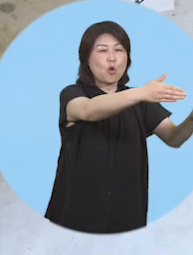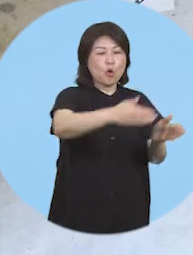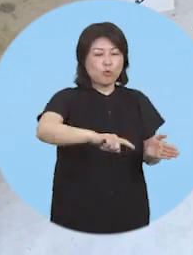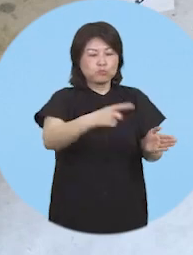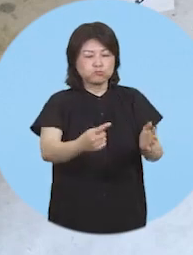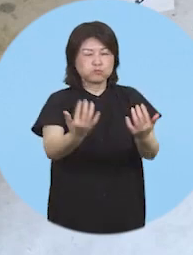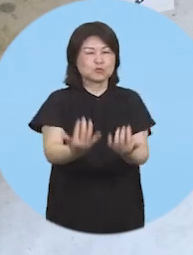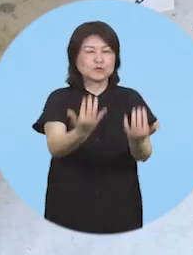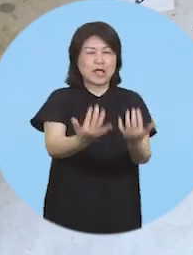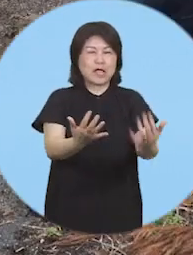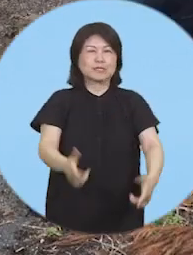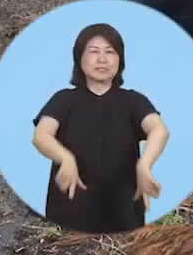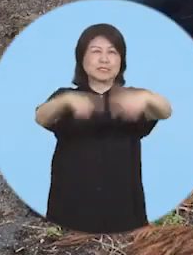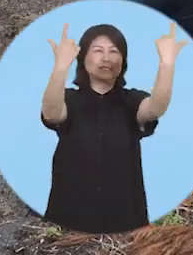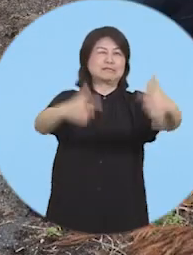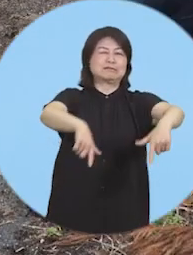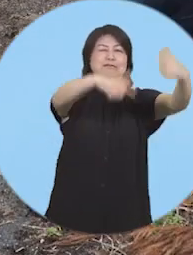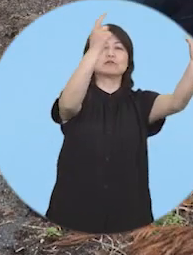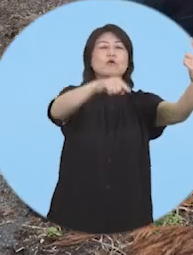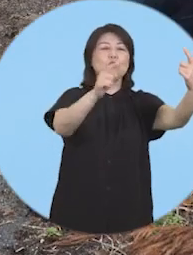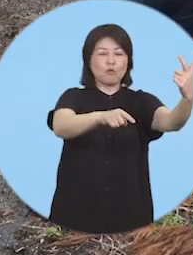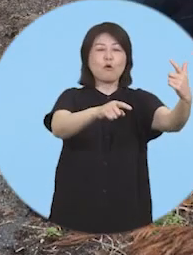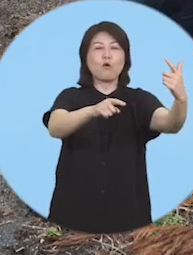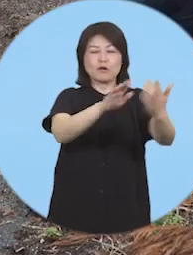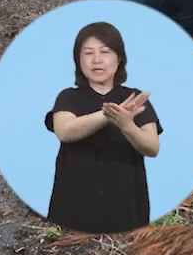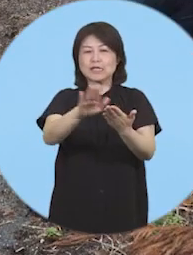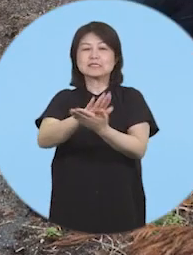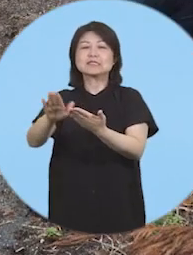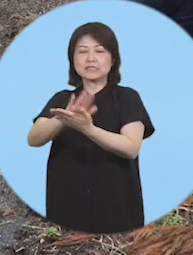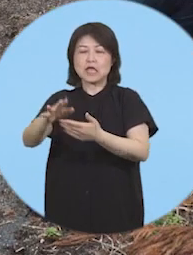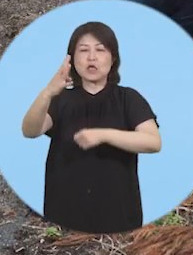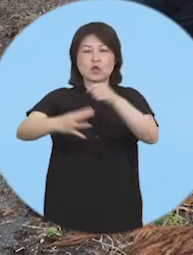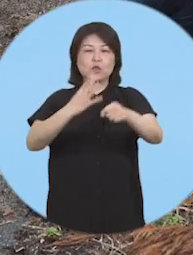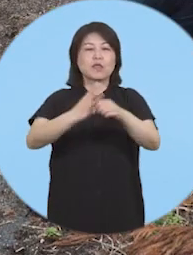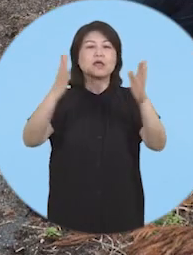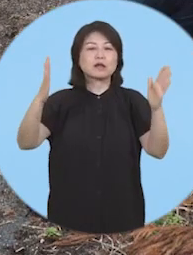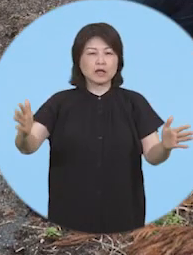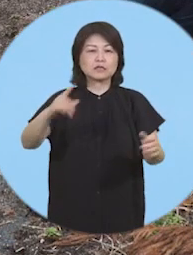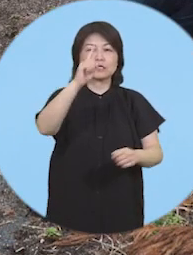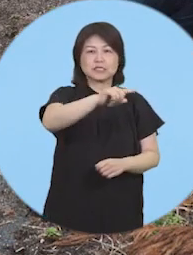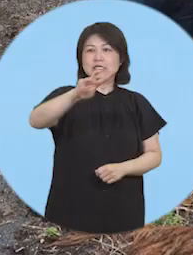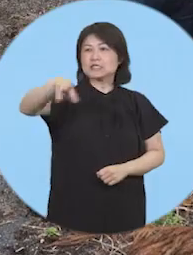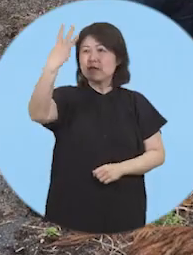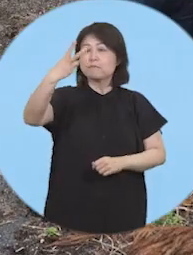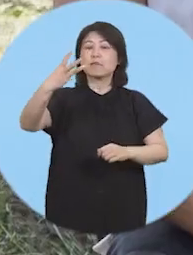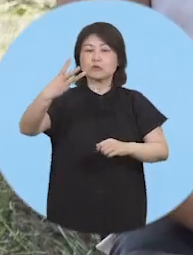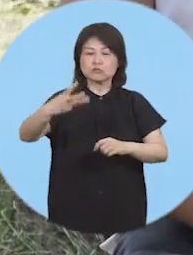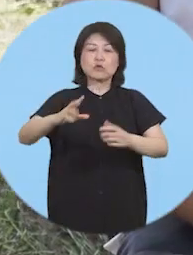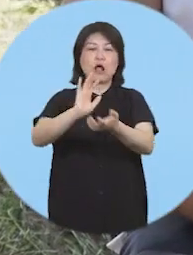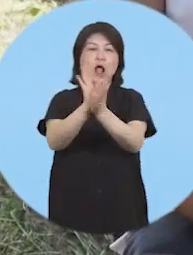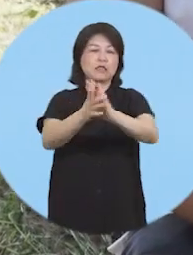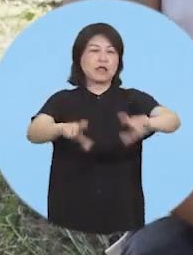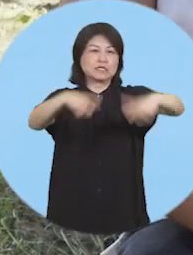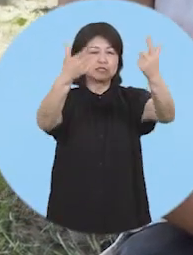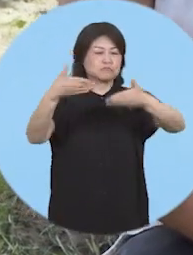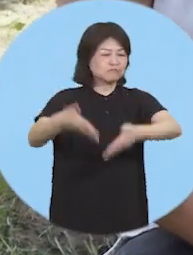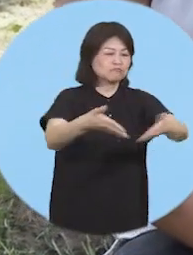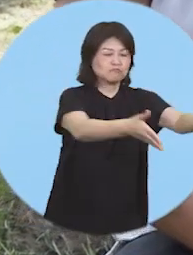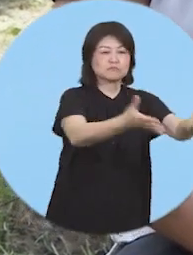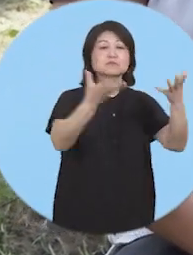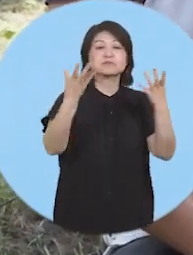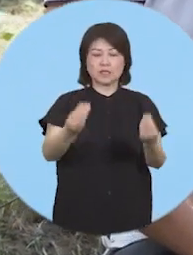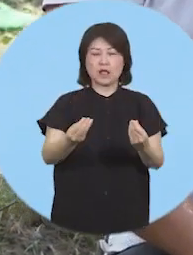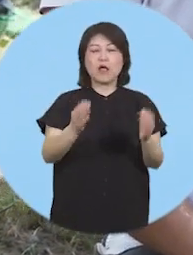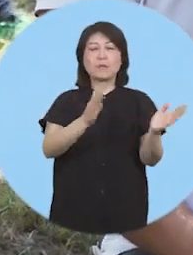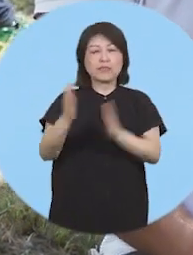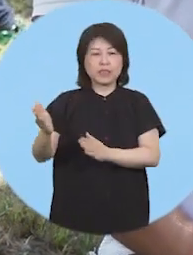善、4年間でおよそ1300本の花木を植栽しました。また唐津市と連携して地